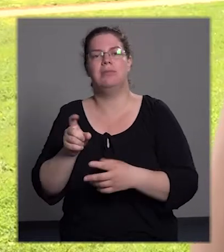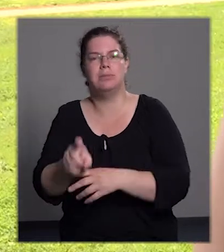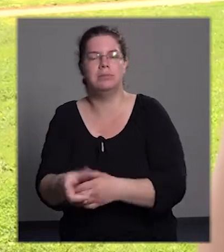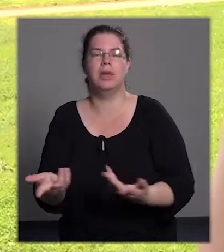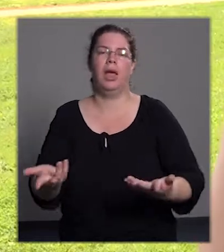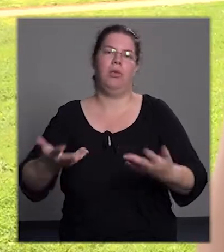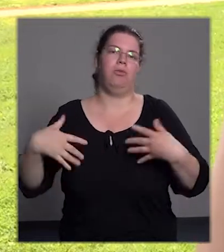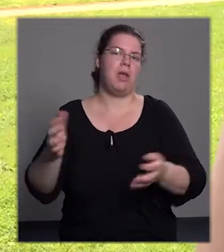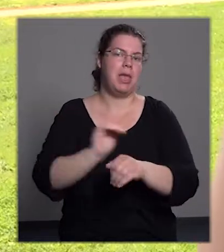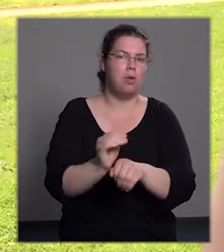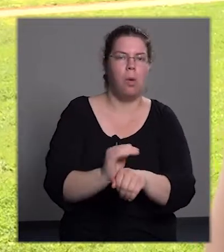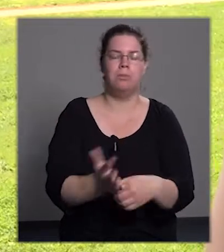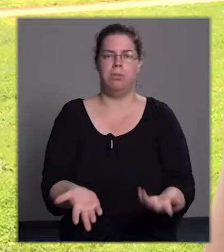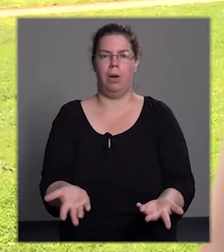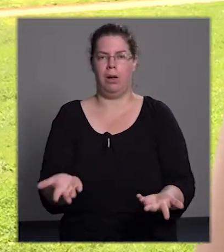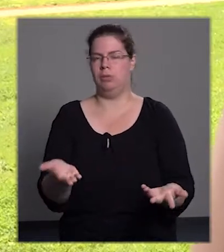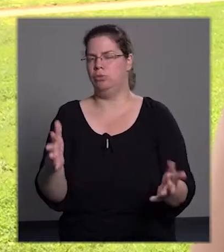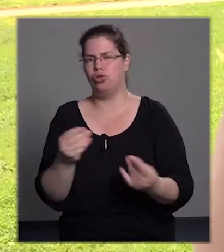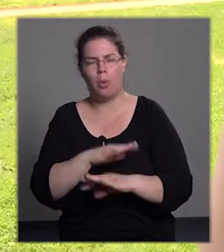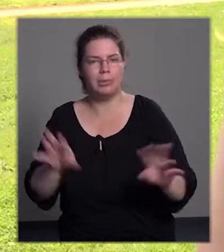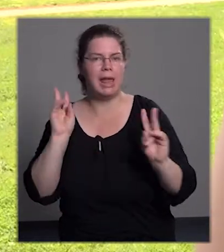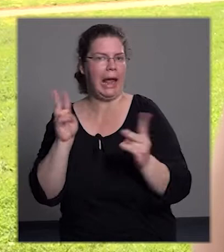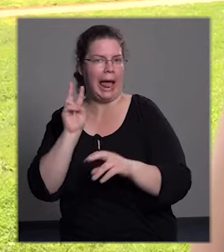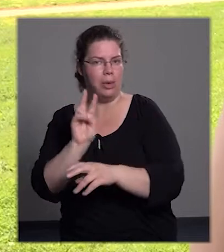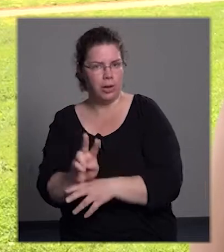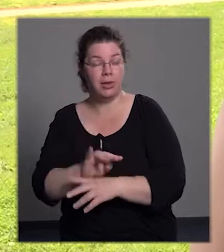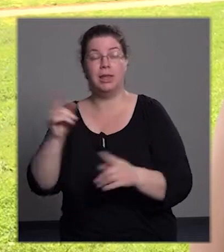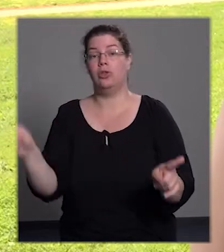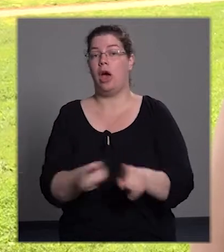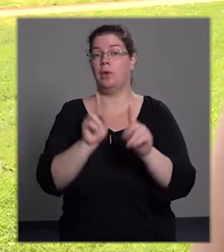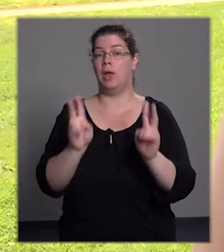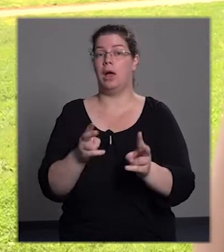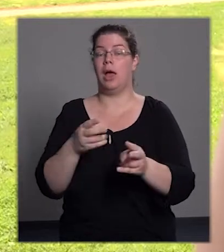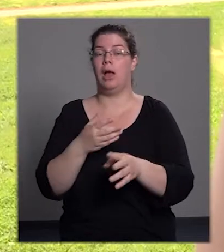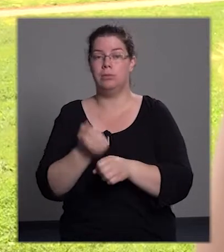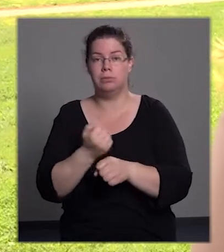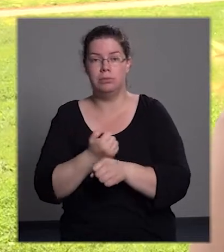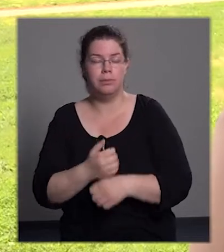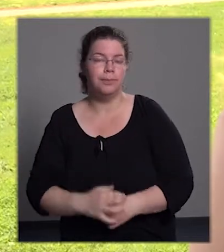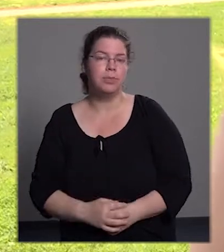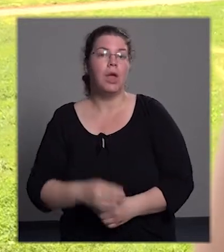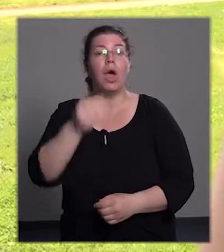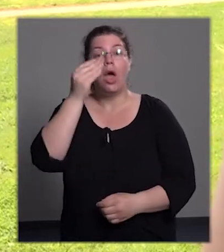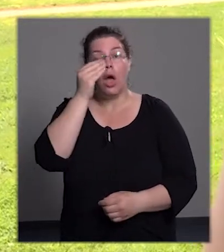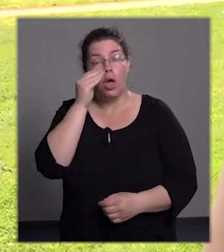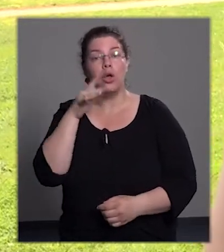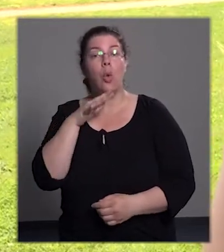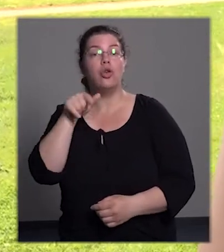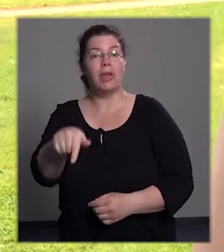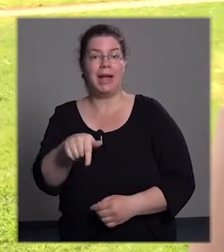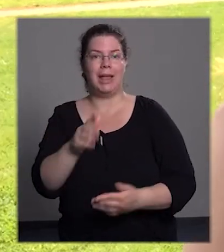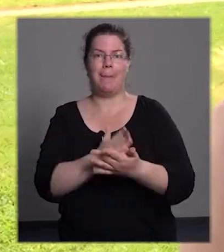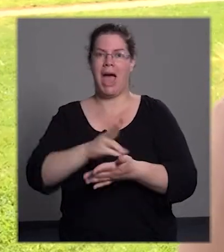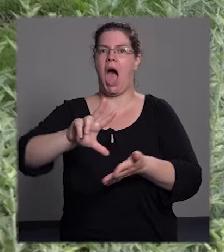gomba, tehát nagyon sok mindenre oda kell figyelni, és azonnal kell lépni. A rózsáknál például már harmadszor kellett